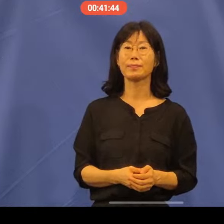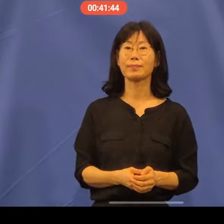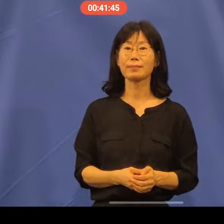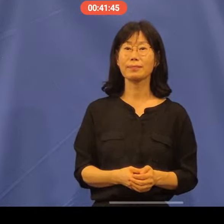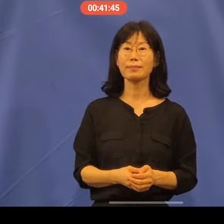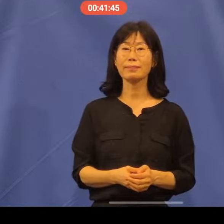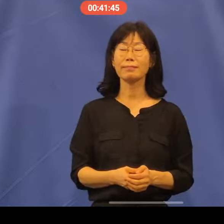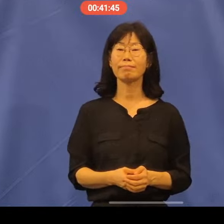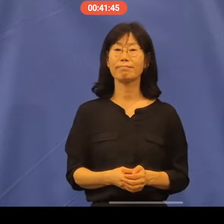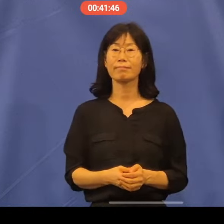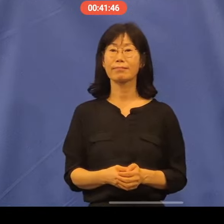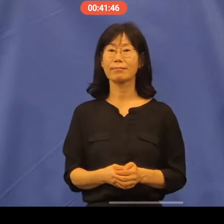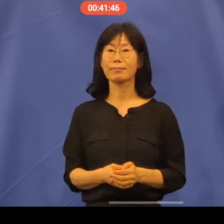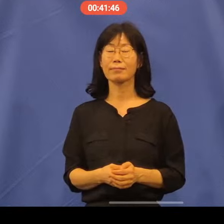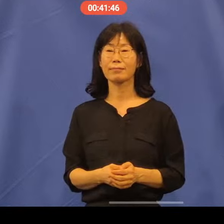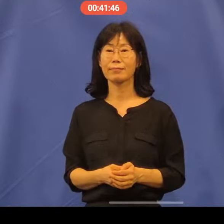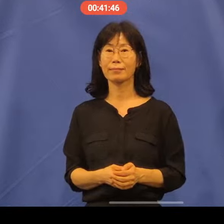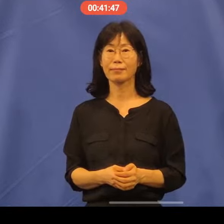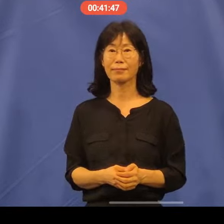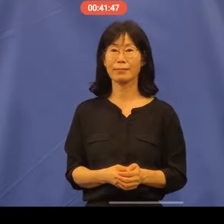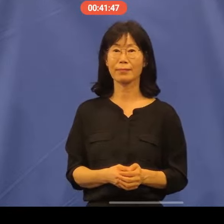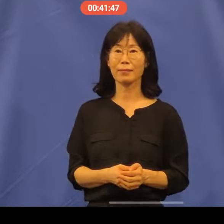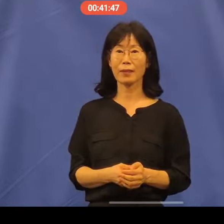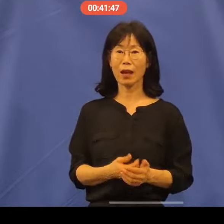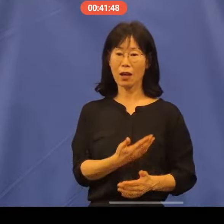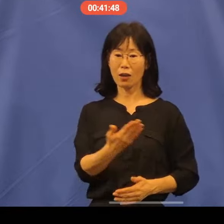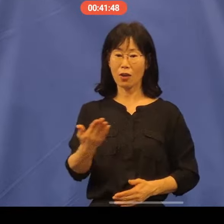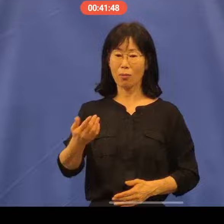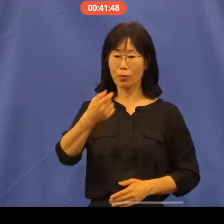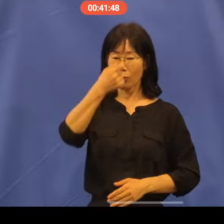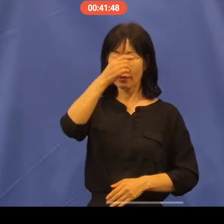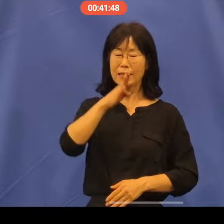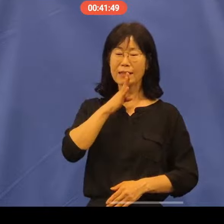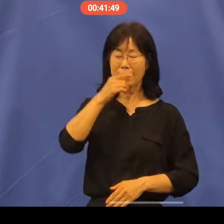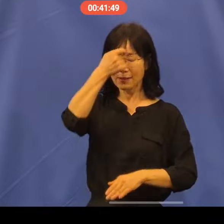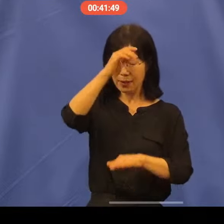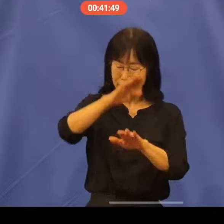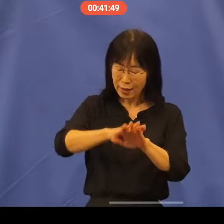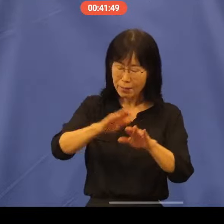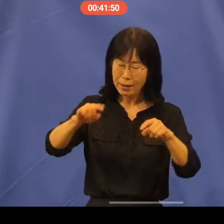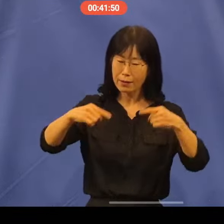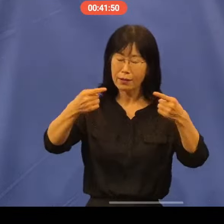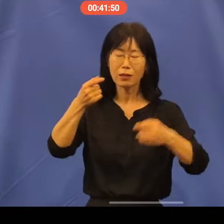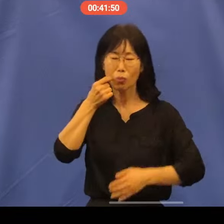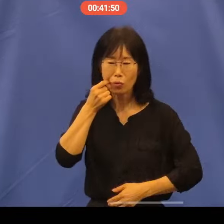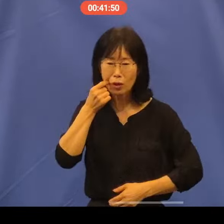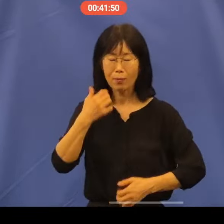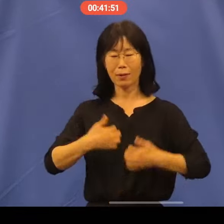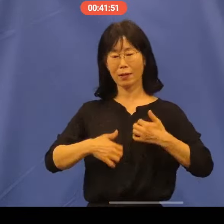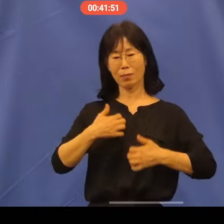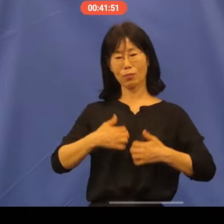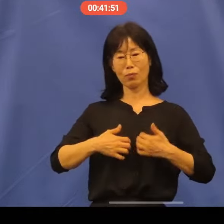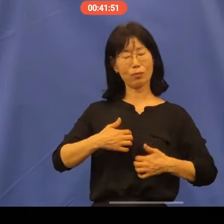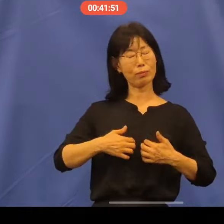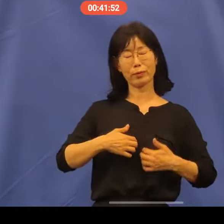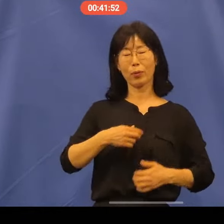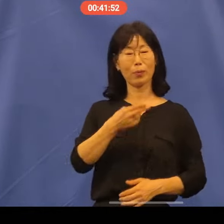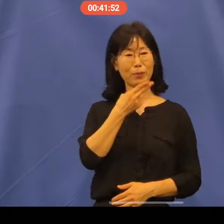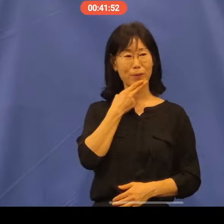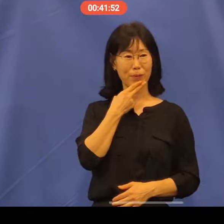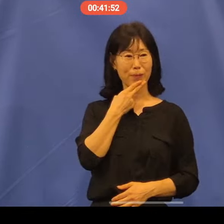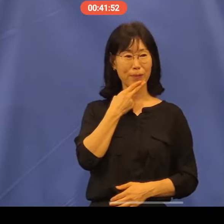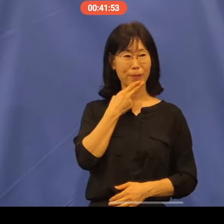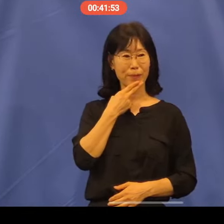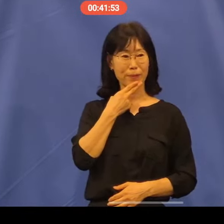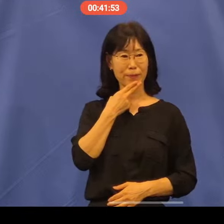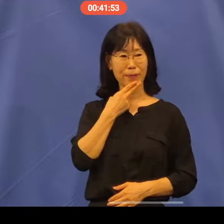그의 삶의 기쁨을 잃어버렸어요. 여러분, 예배를 놓치니까 뭐예요? 기쁨을 잃어버린 거예요. 우리는 하나님을